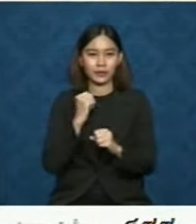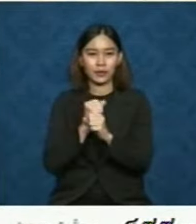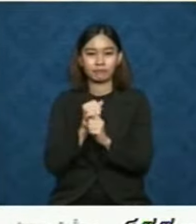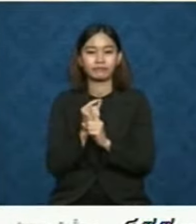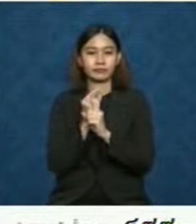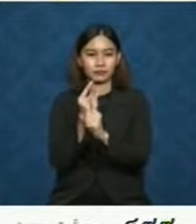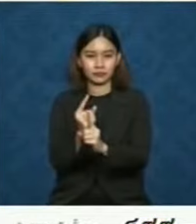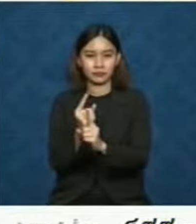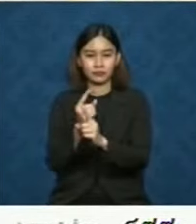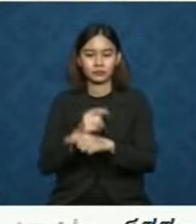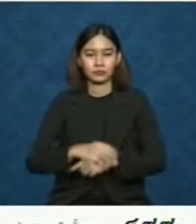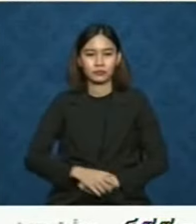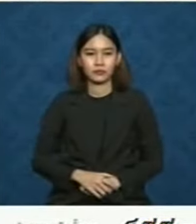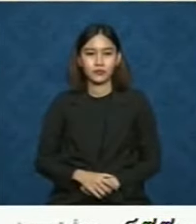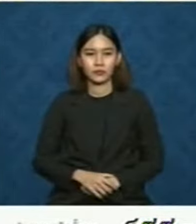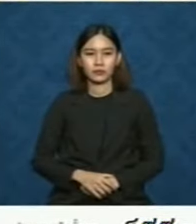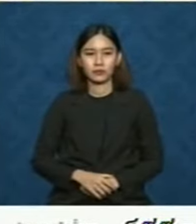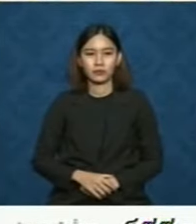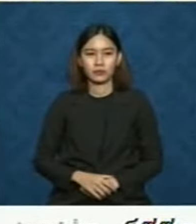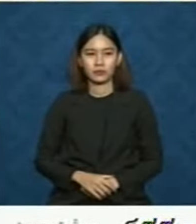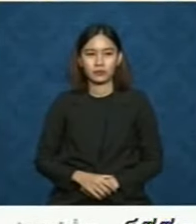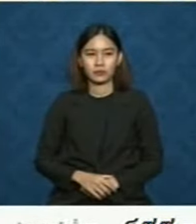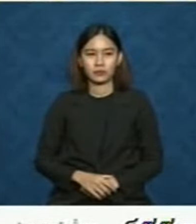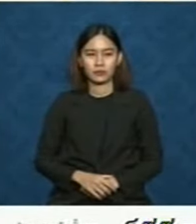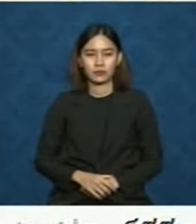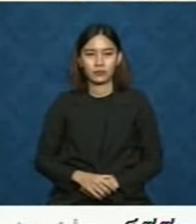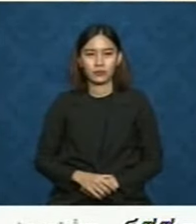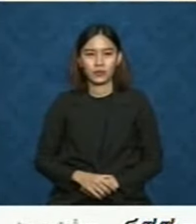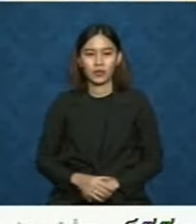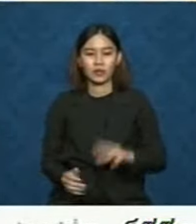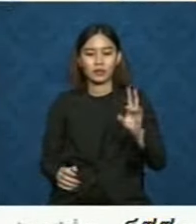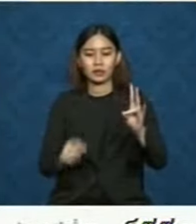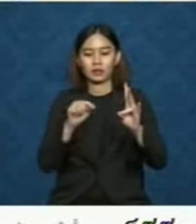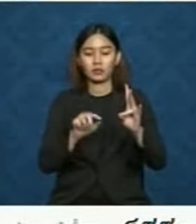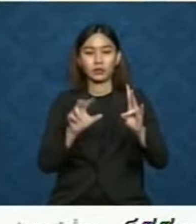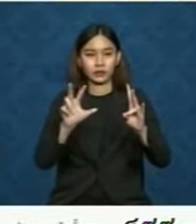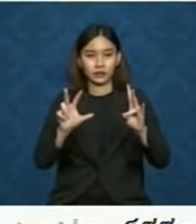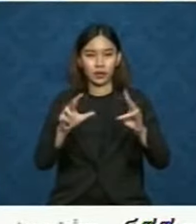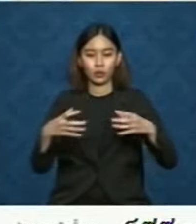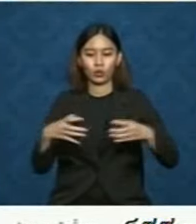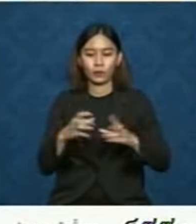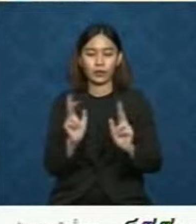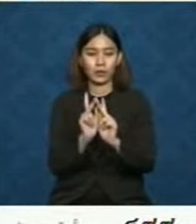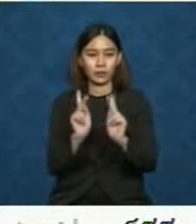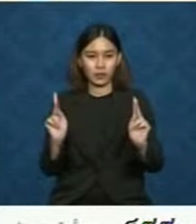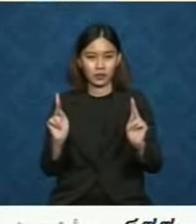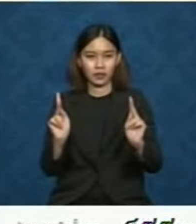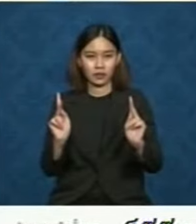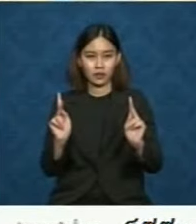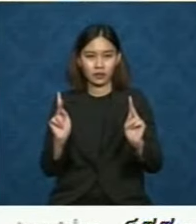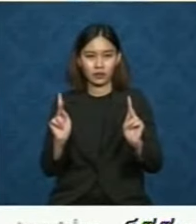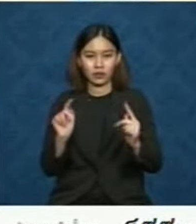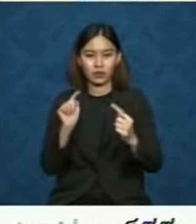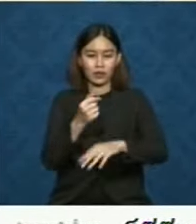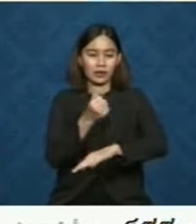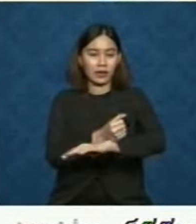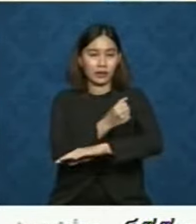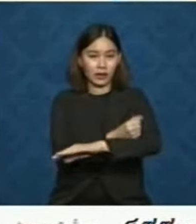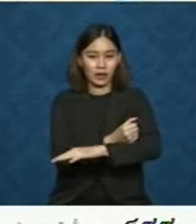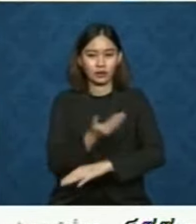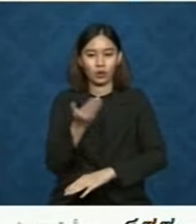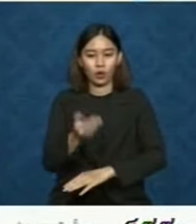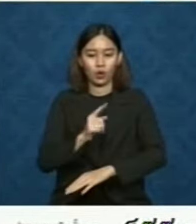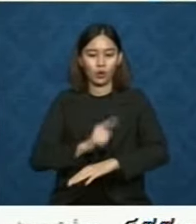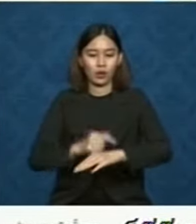ตามนี้นะครับ 7.3ครับคณะกรรมาธิการการแรงงานขอ